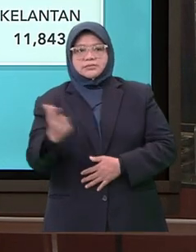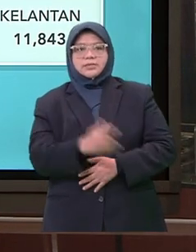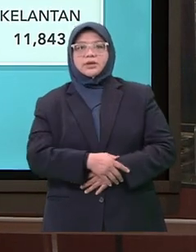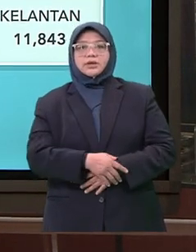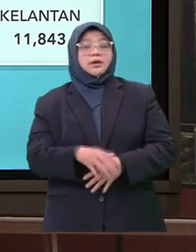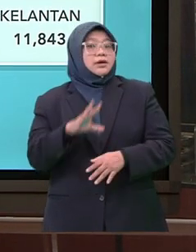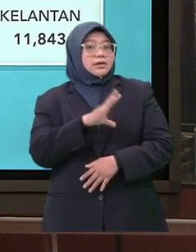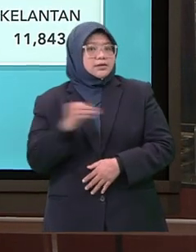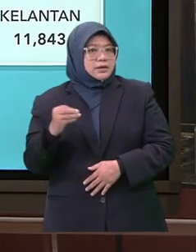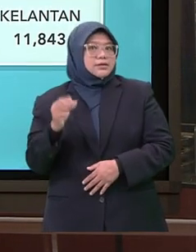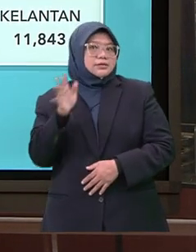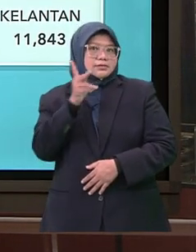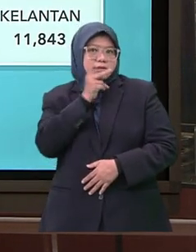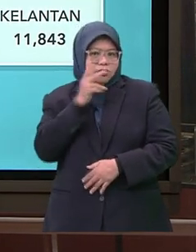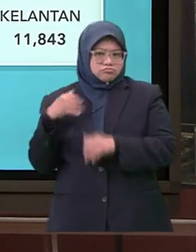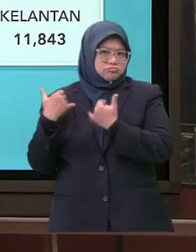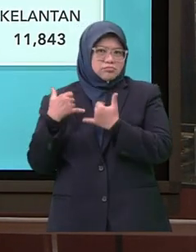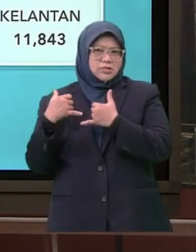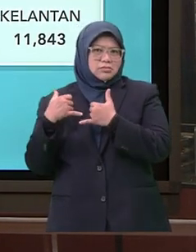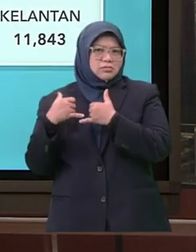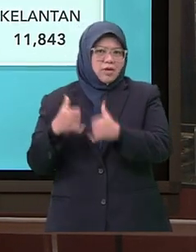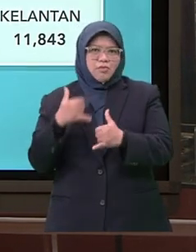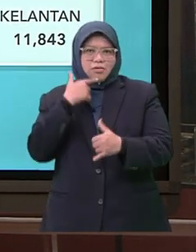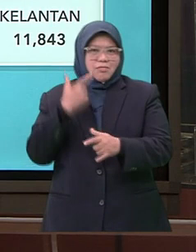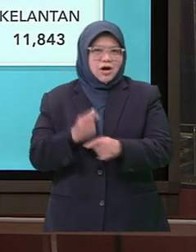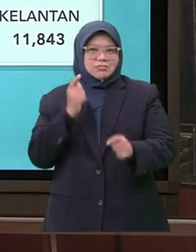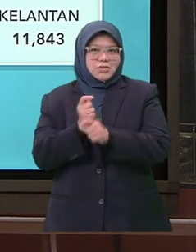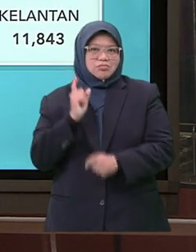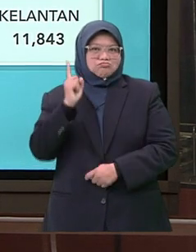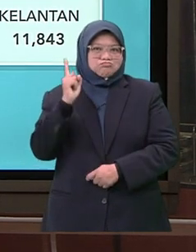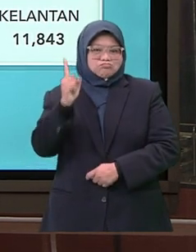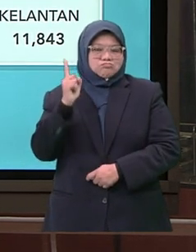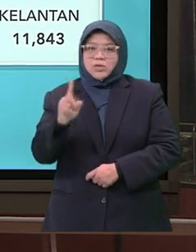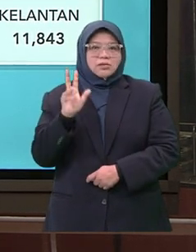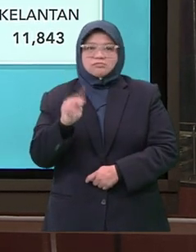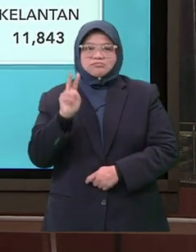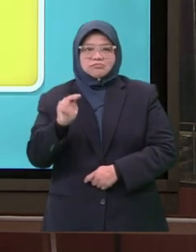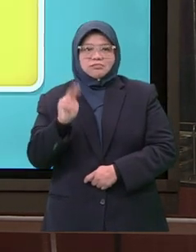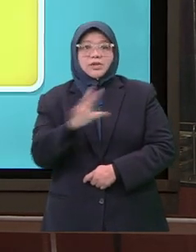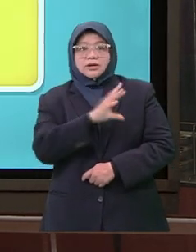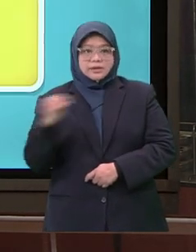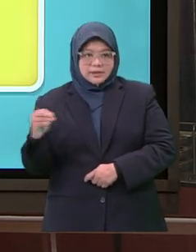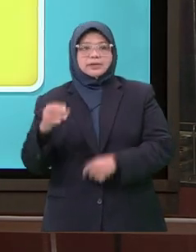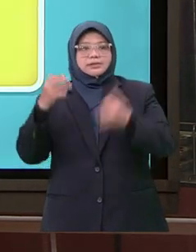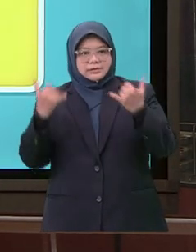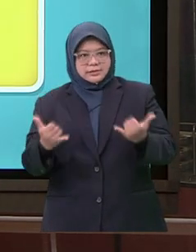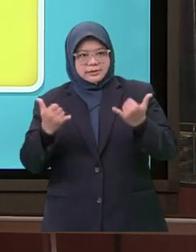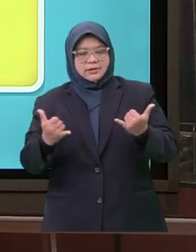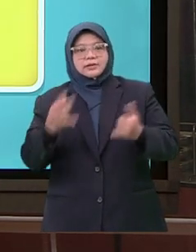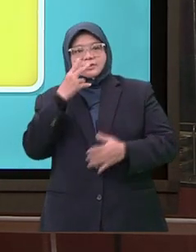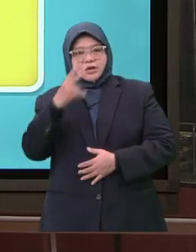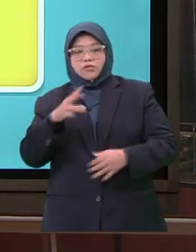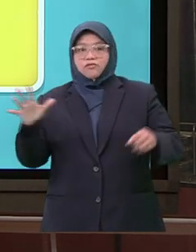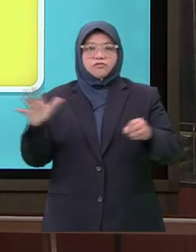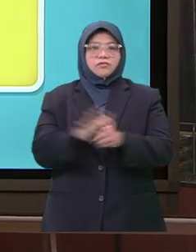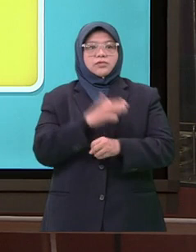menariknya Kedah bukanlah selama-lamanya ataupun ada pada ranking yang pertama untuk tahun yang barusan sebaliknya kaki terlihat secara